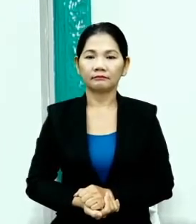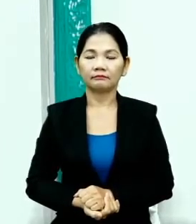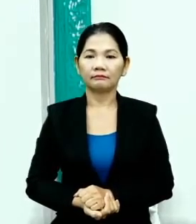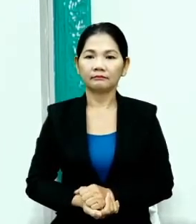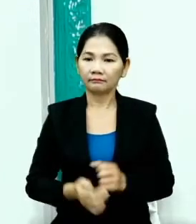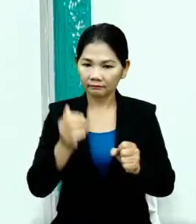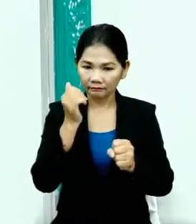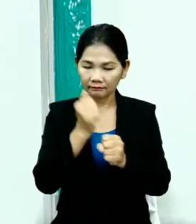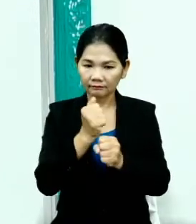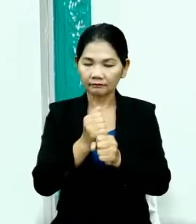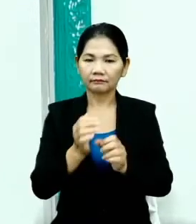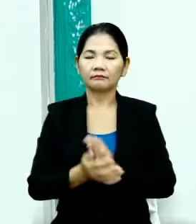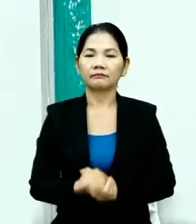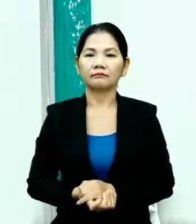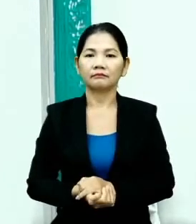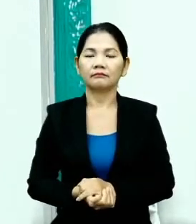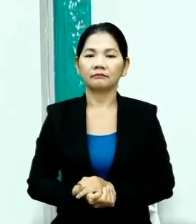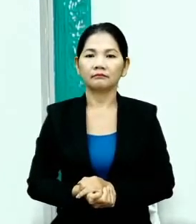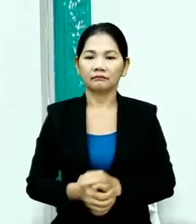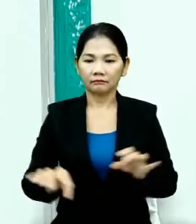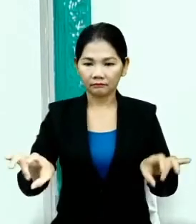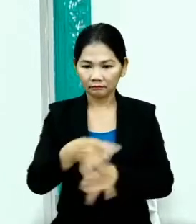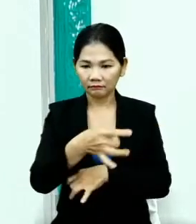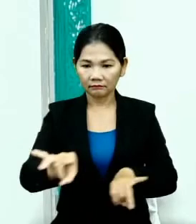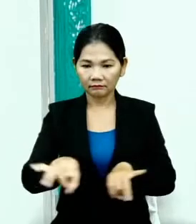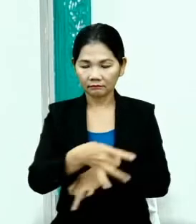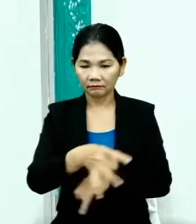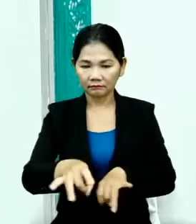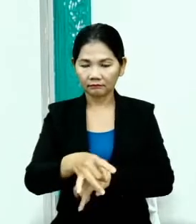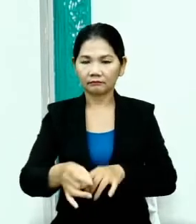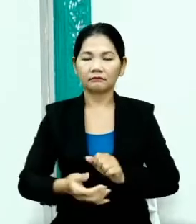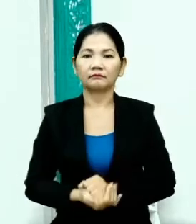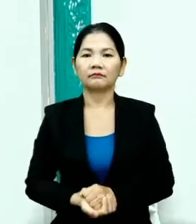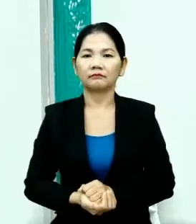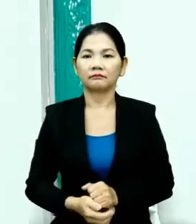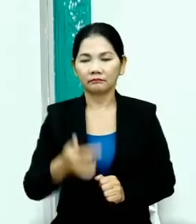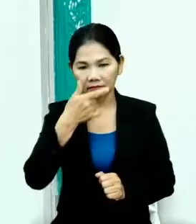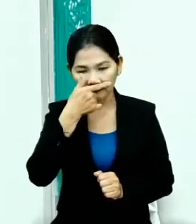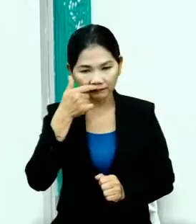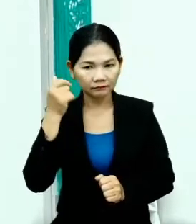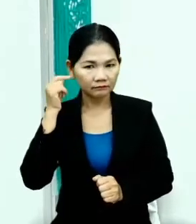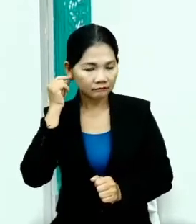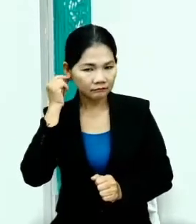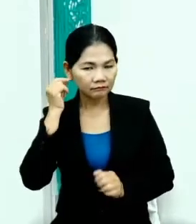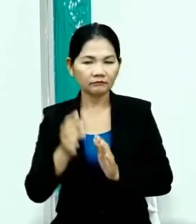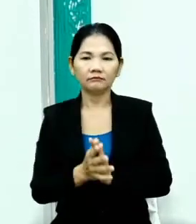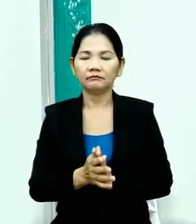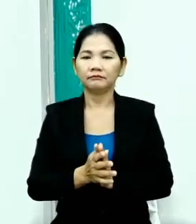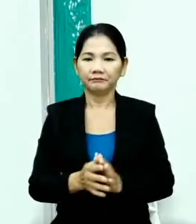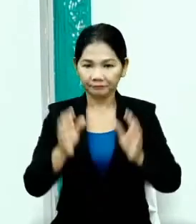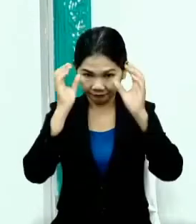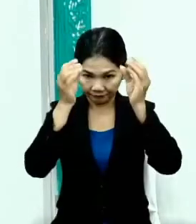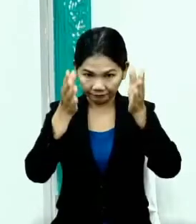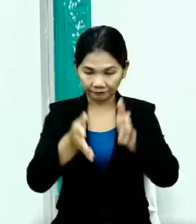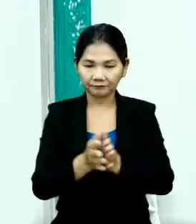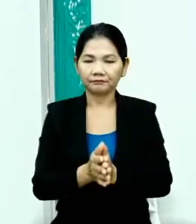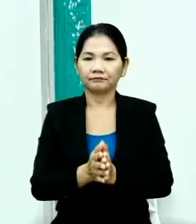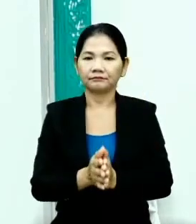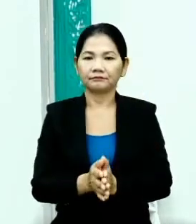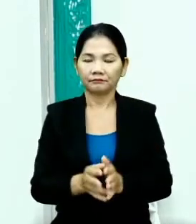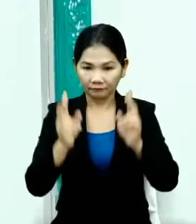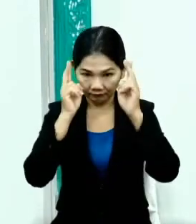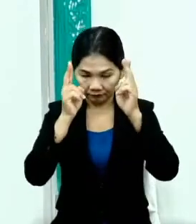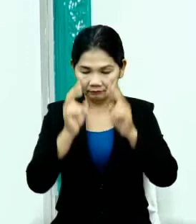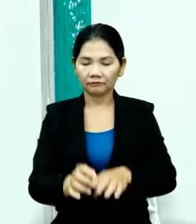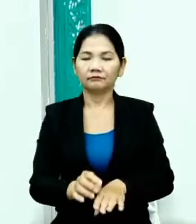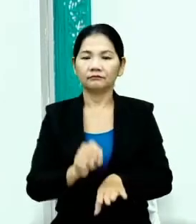Lõ mới ha, ở đây họ ông biển bờ, chả ở vùng mặt đáy mặt pa chả lúc kêu này kêu tang tai ở vùng tu